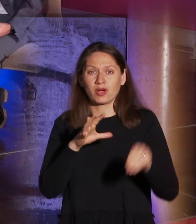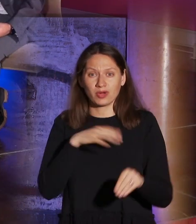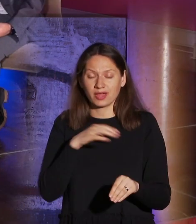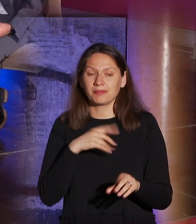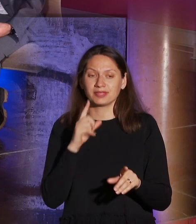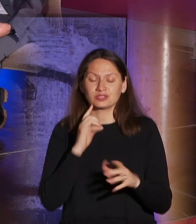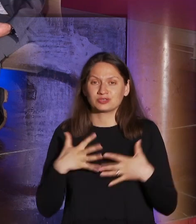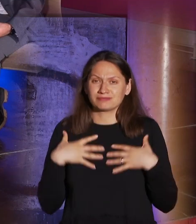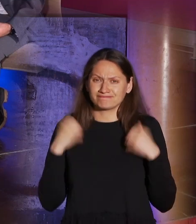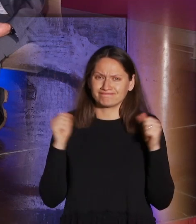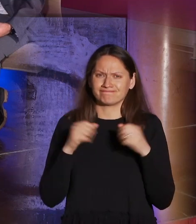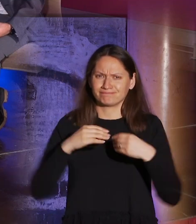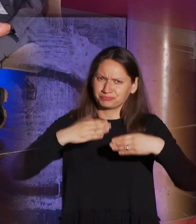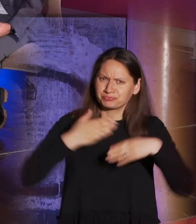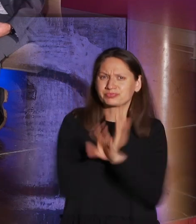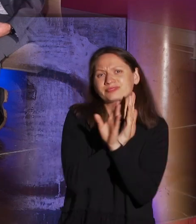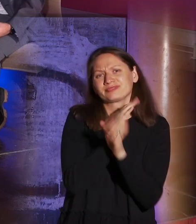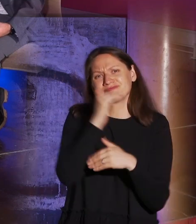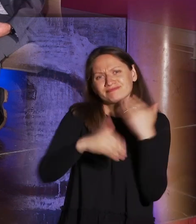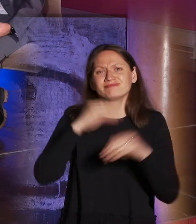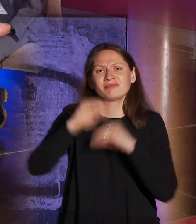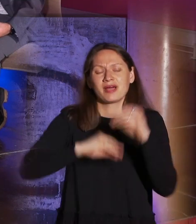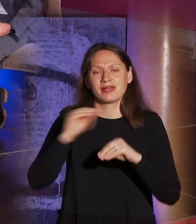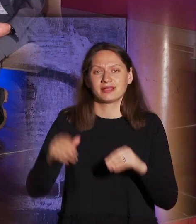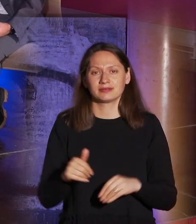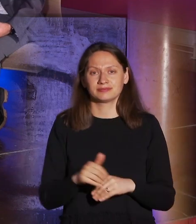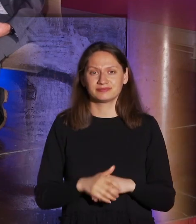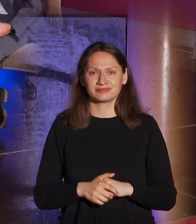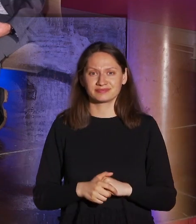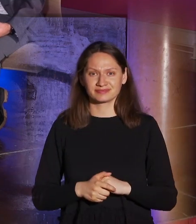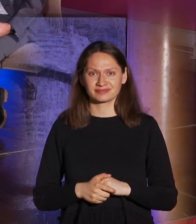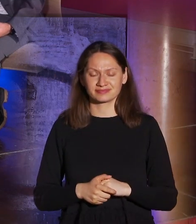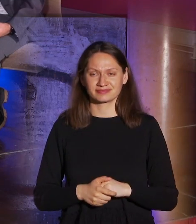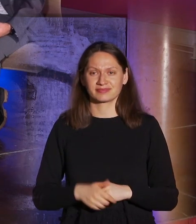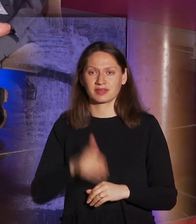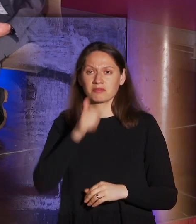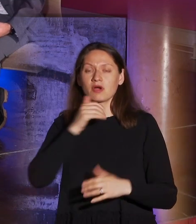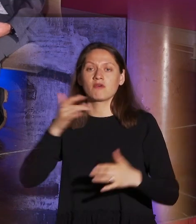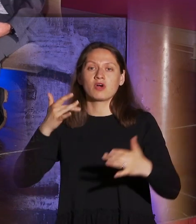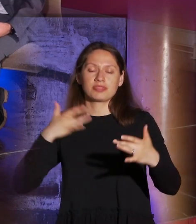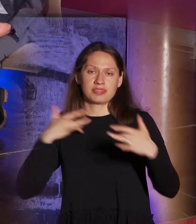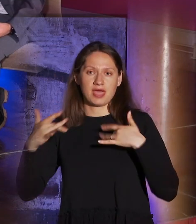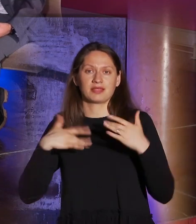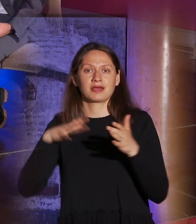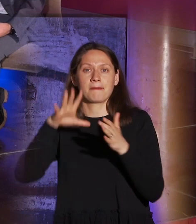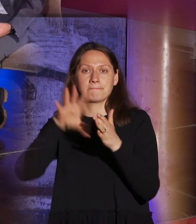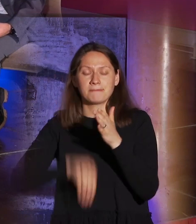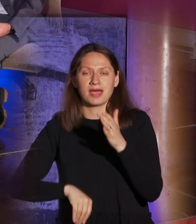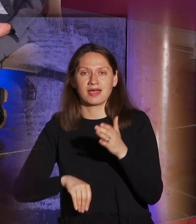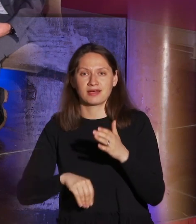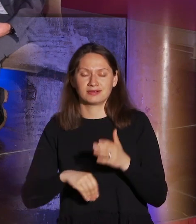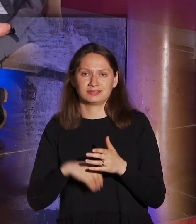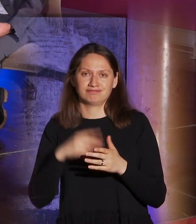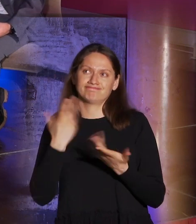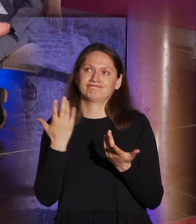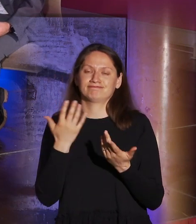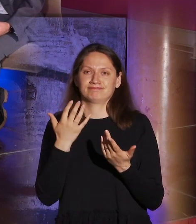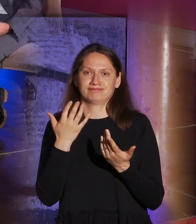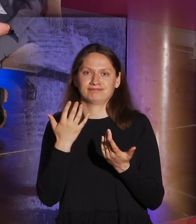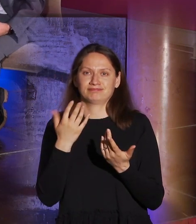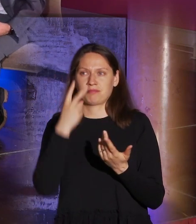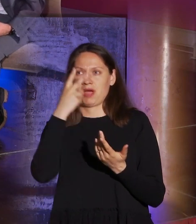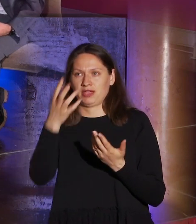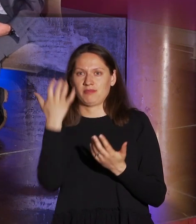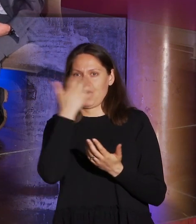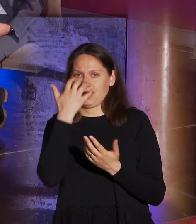padaryti, bet va, be kažko, kaip ir teatras be regėjimo, ar ne? Nu tai kaip? Ir